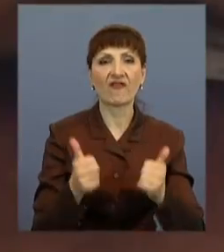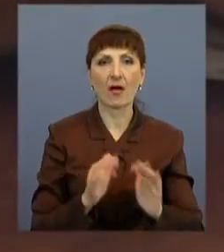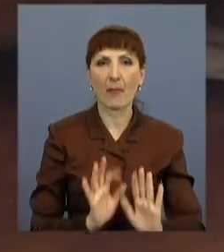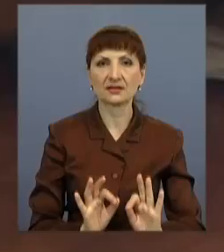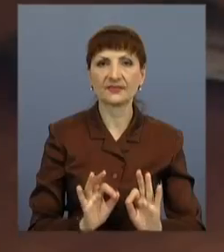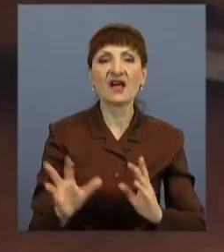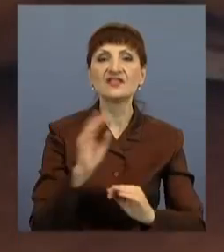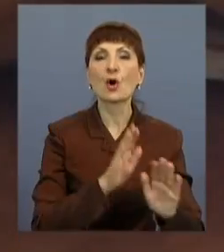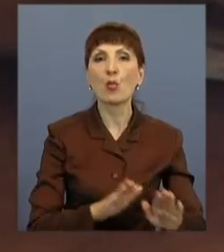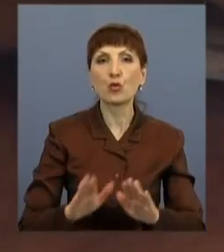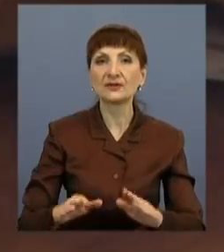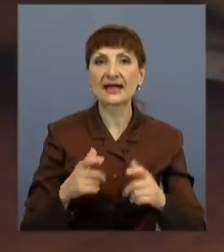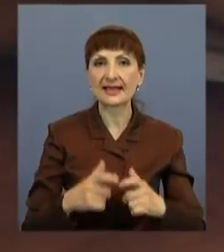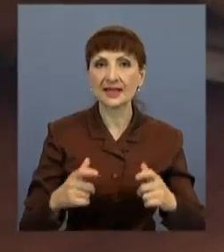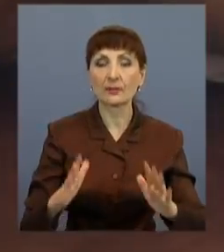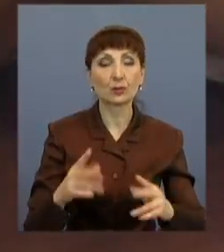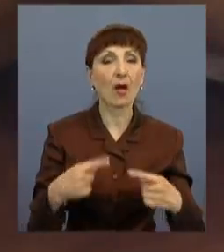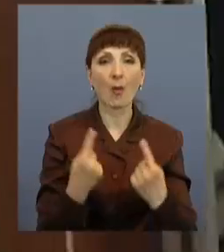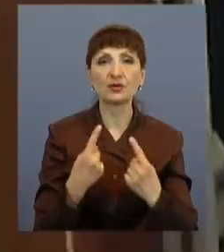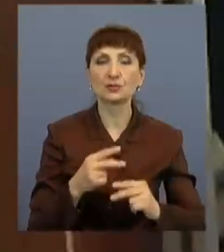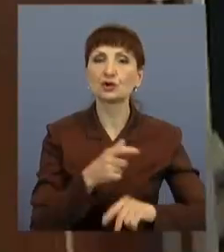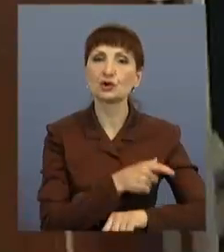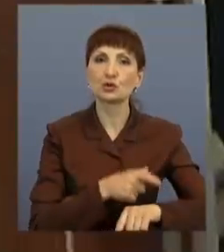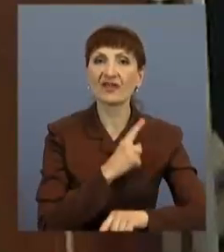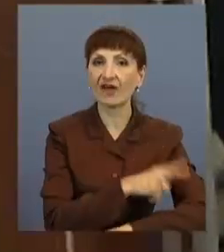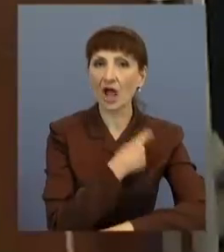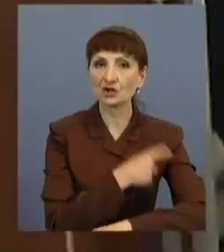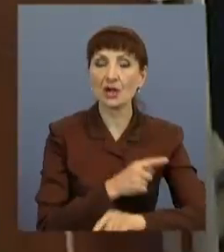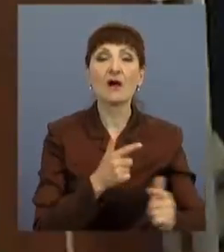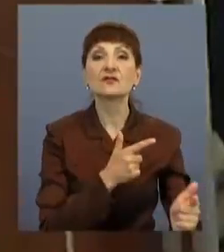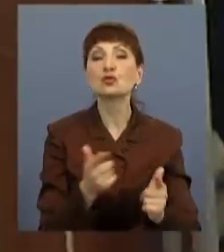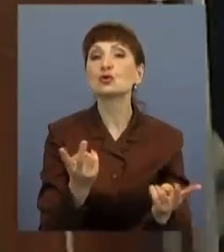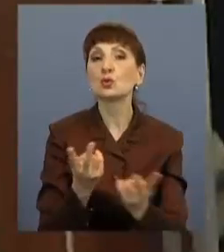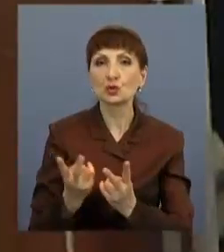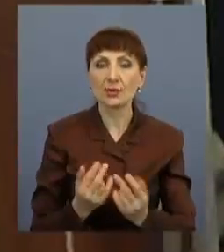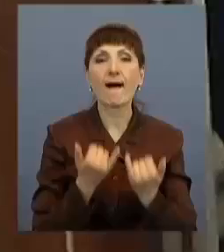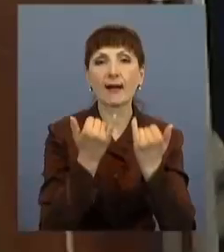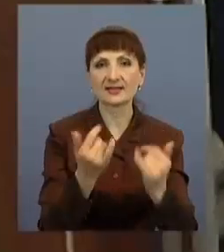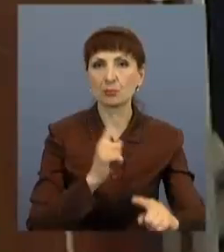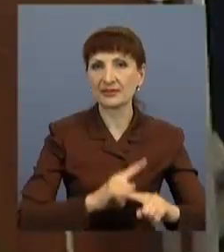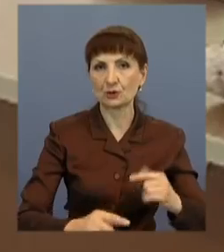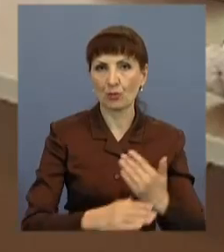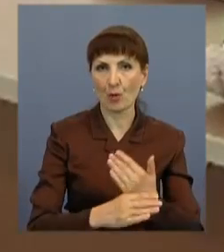всех пунктах сдачи, как обычно, будут дежурить врачи, готовые в случае необходимости оказать экстренную